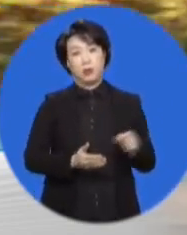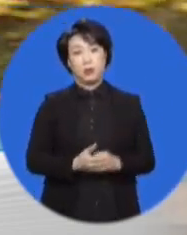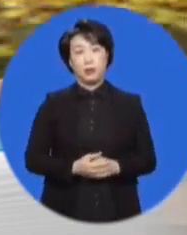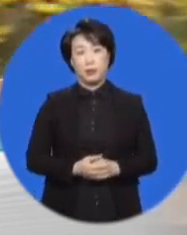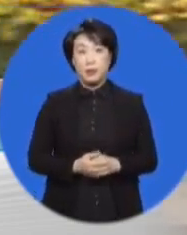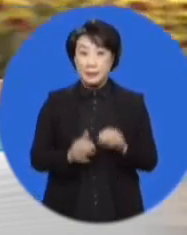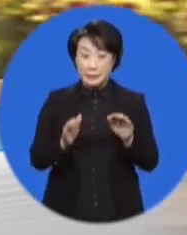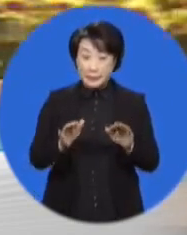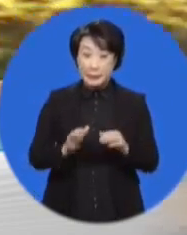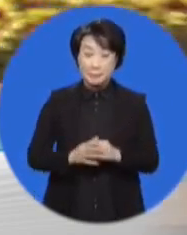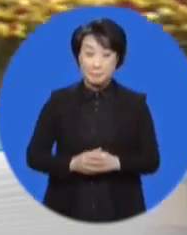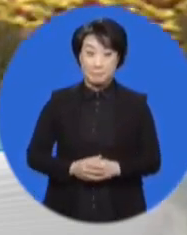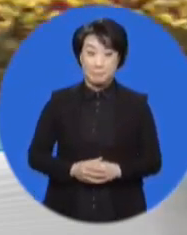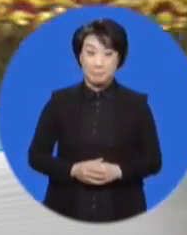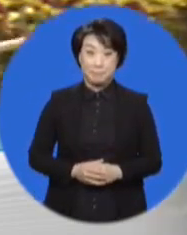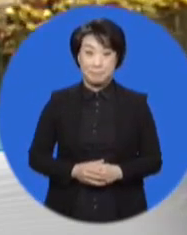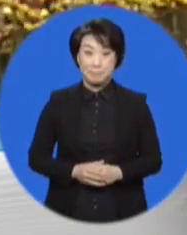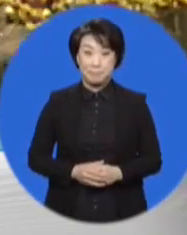자, 봐.